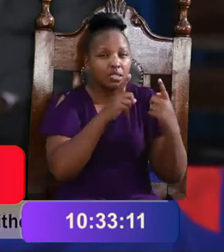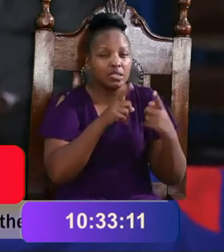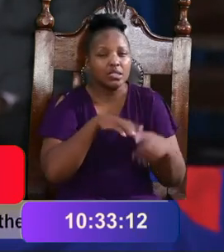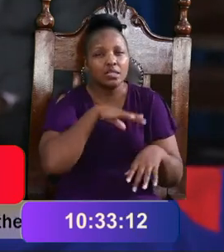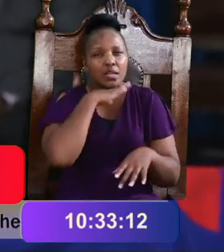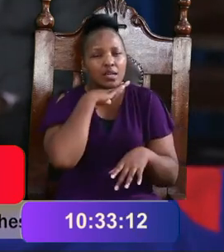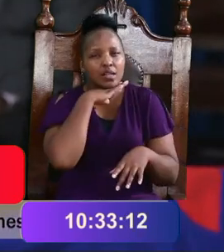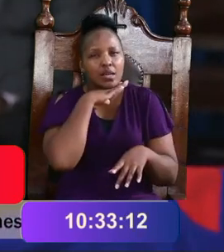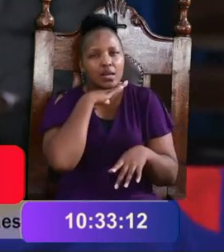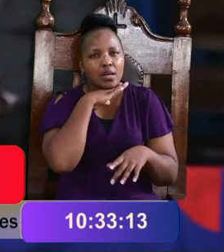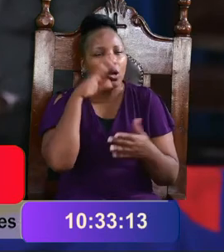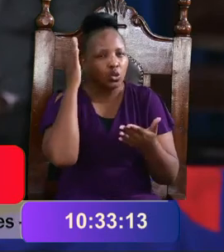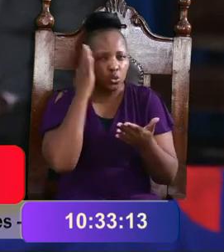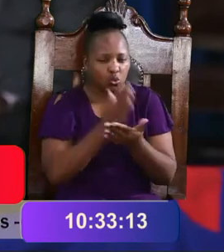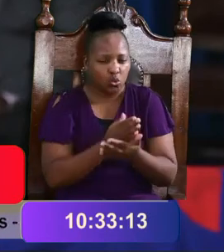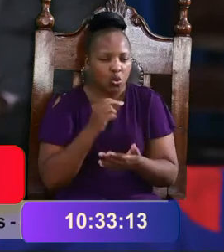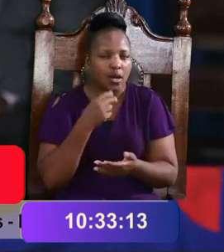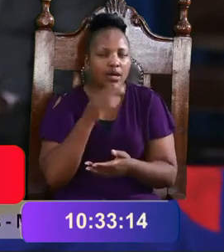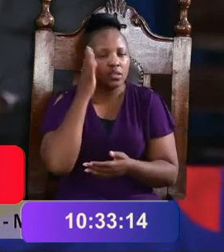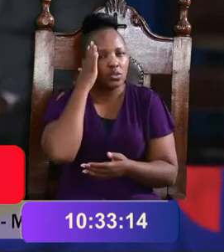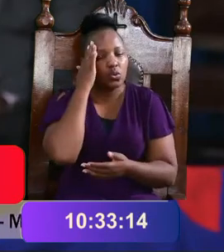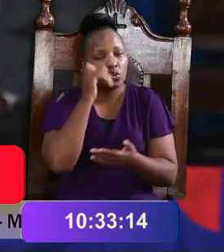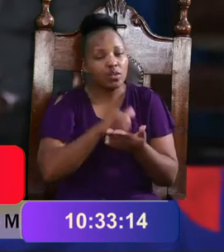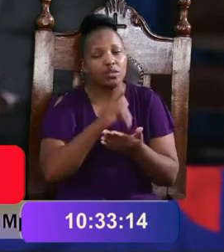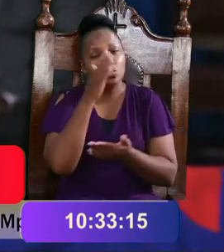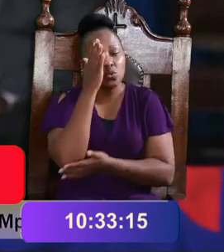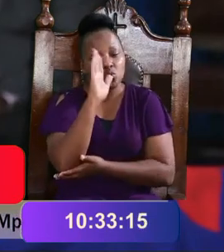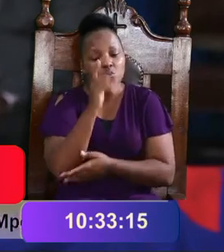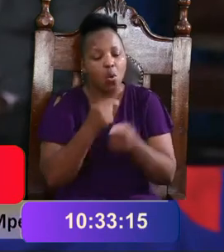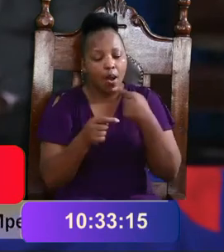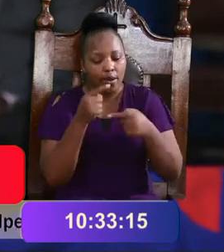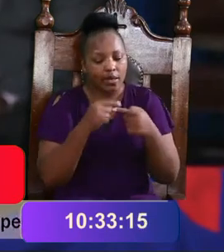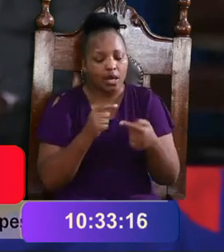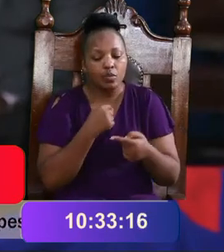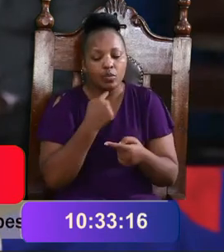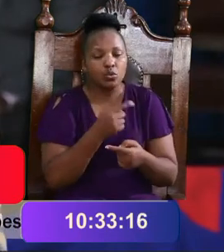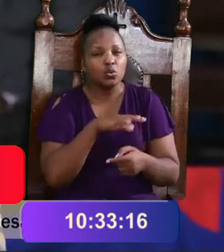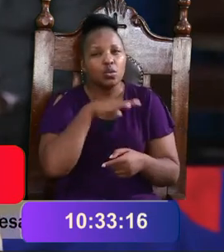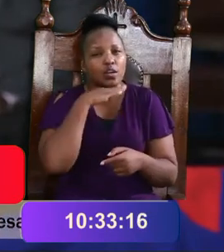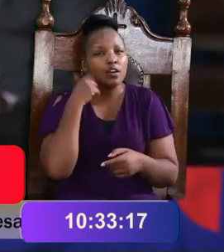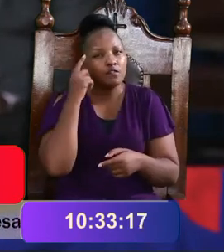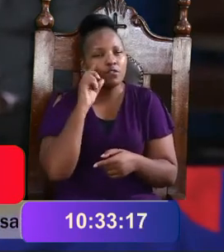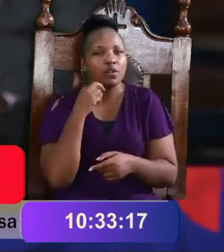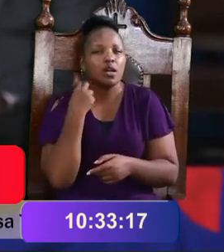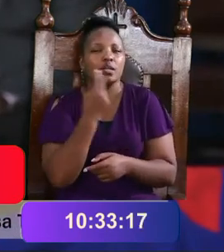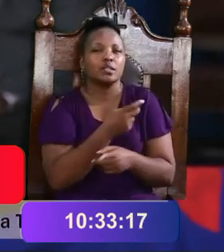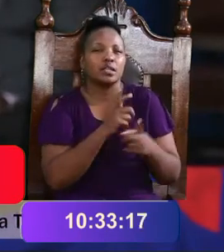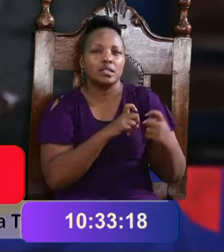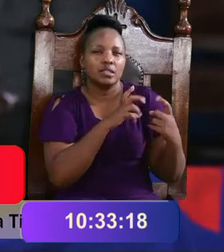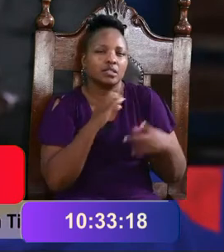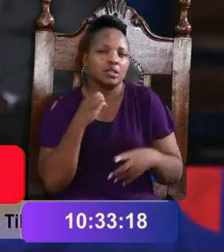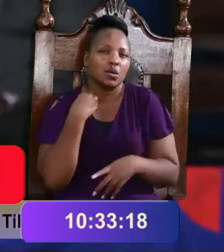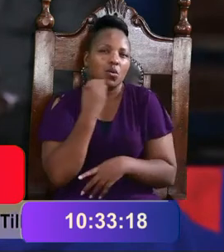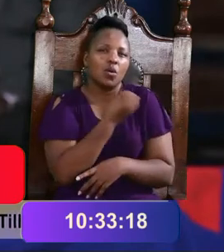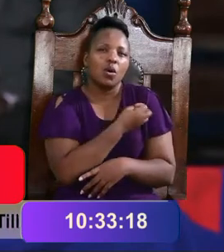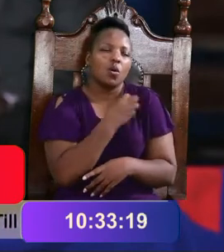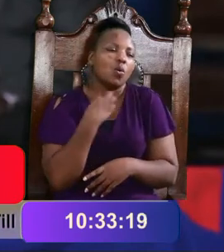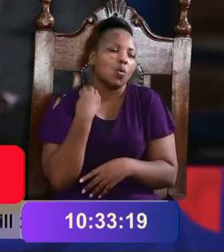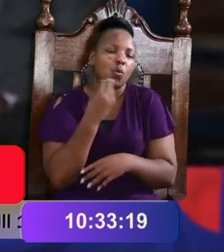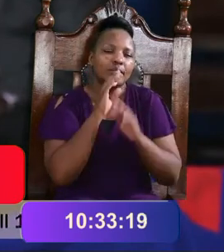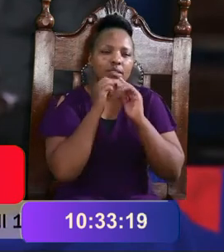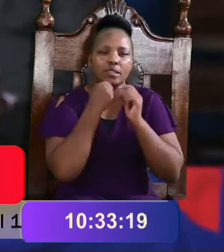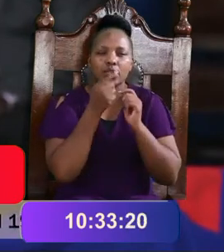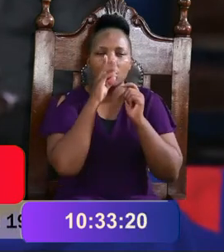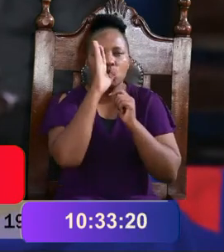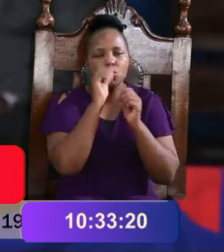Na hakika Bwana, tunajua kwamba wewe Yesu Kristo ulikuja ili kutufia msalabani kwa ajili ya dhambi zetu. Tunakiri kwamba wewe